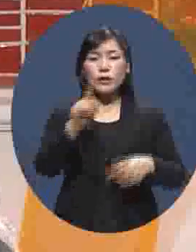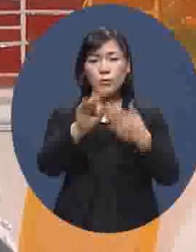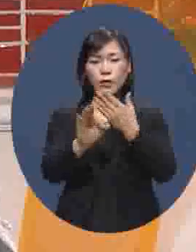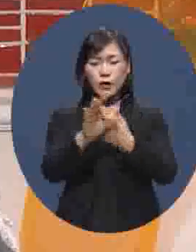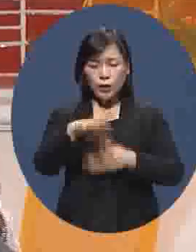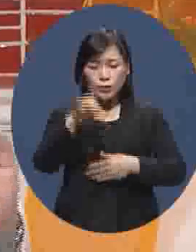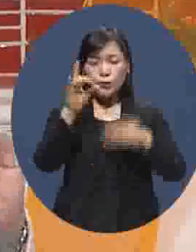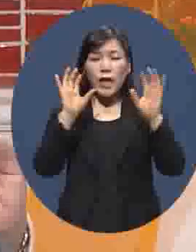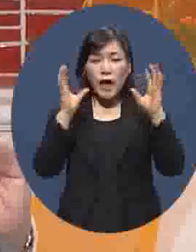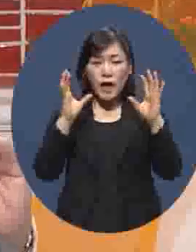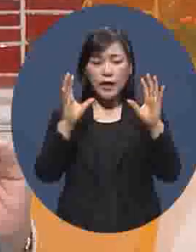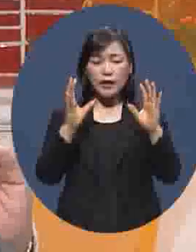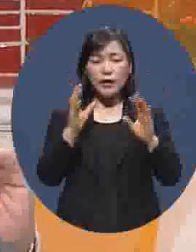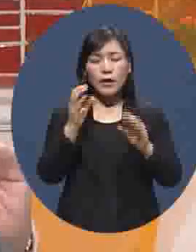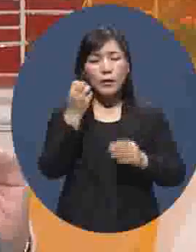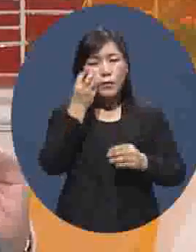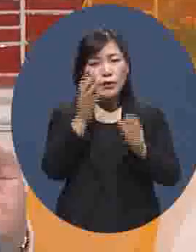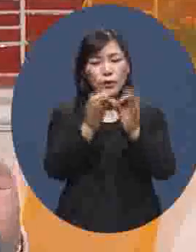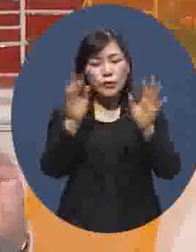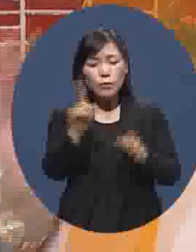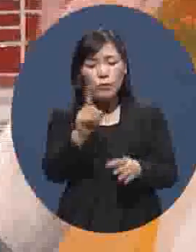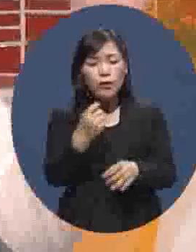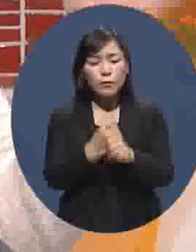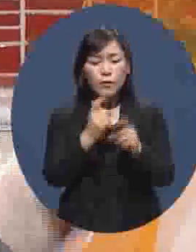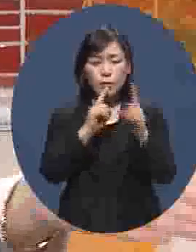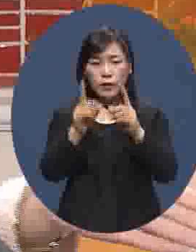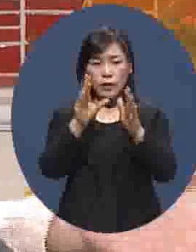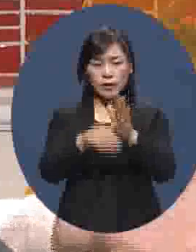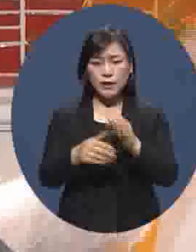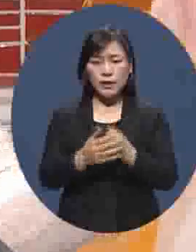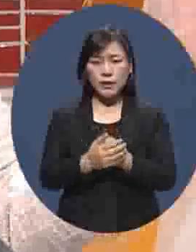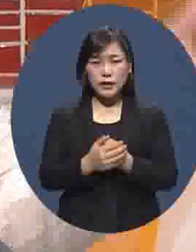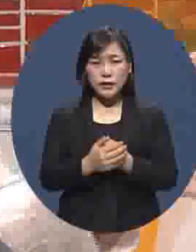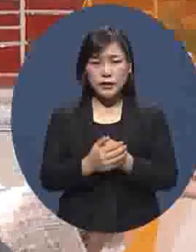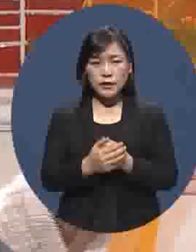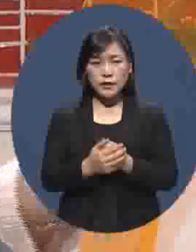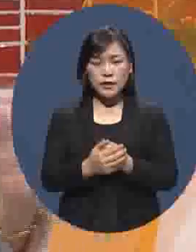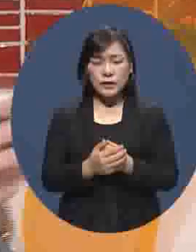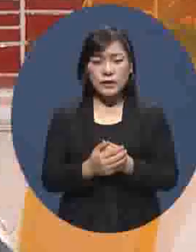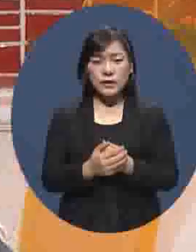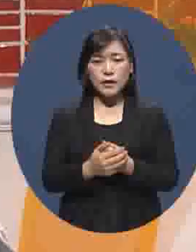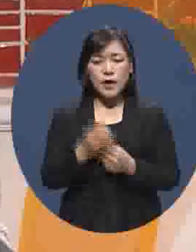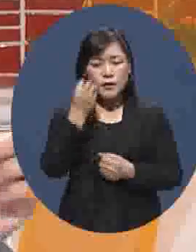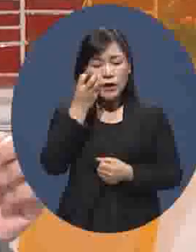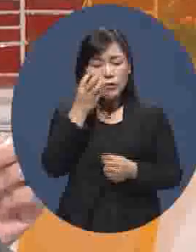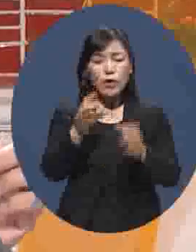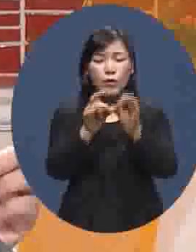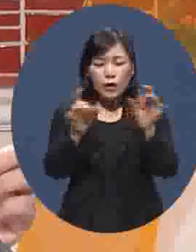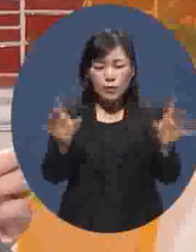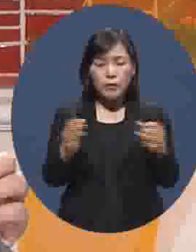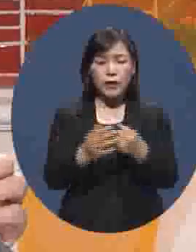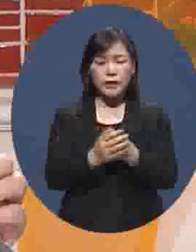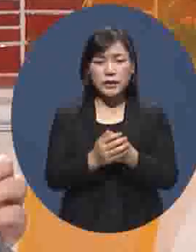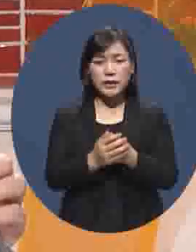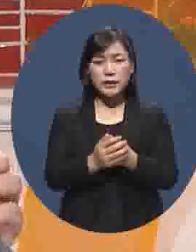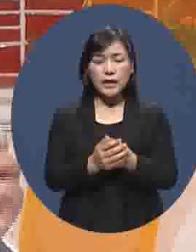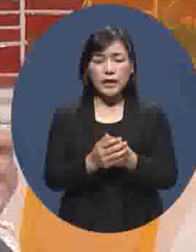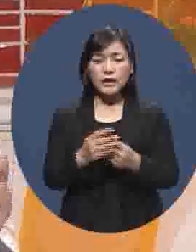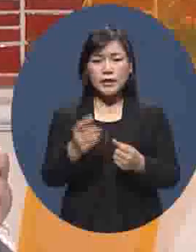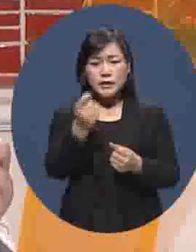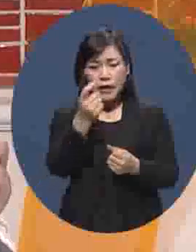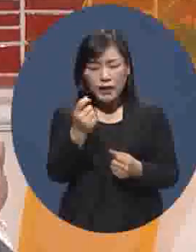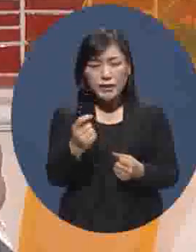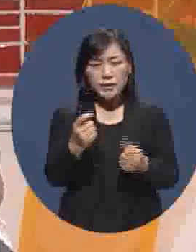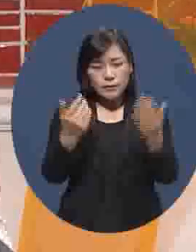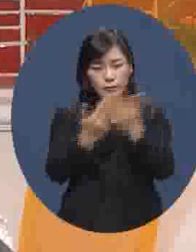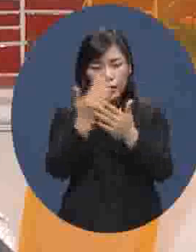초기 애가 몇 개월엔 뭘 하고 몇 개월엔 뭘 하고 아까 제가 차트로도 설명드렸잖아요. 그게 이제 스크리닝 수준의 발달 검사예요. 그걸